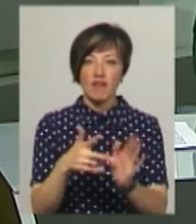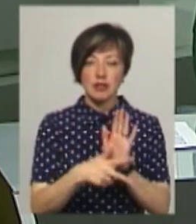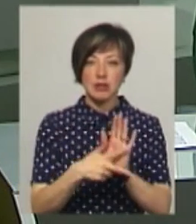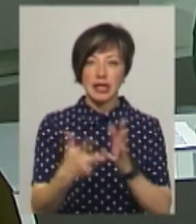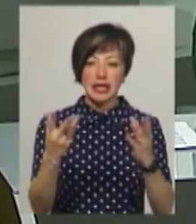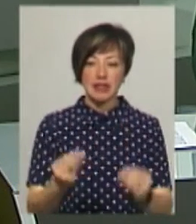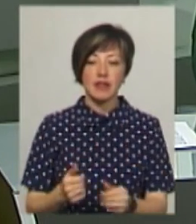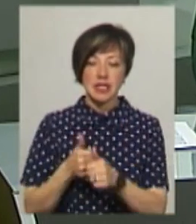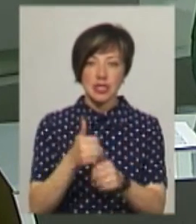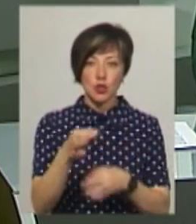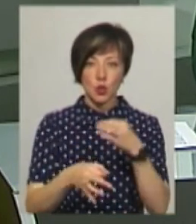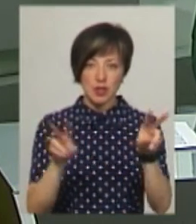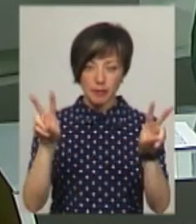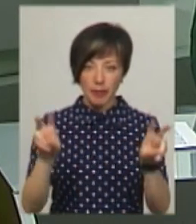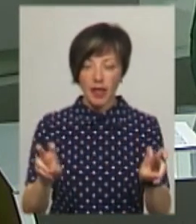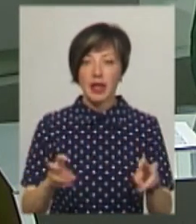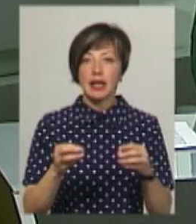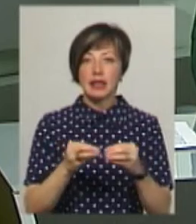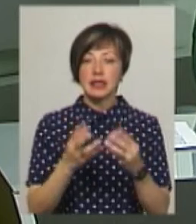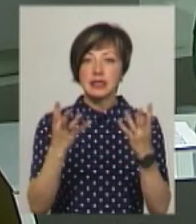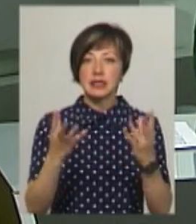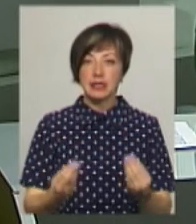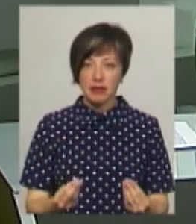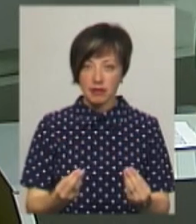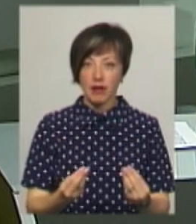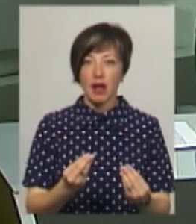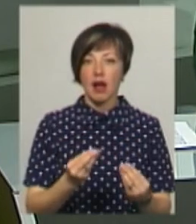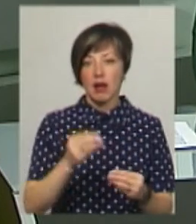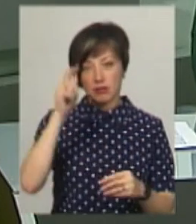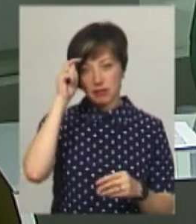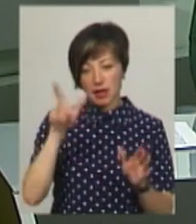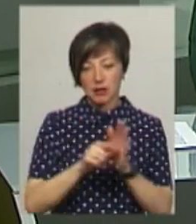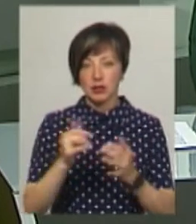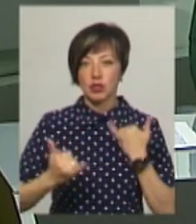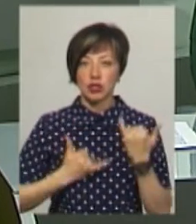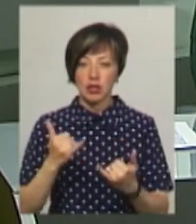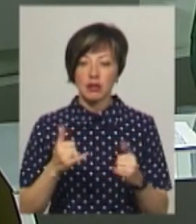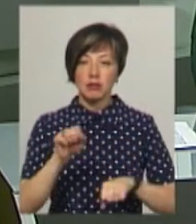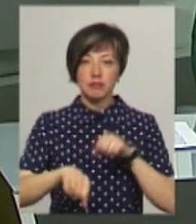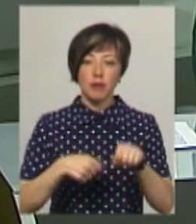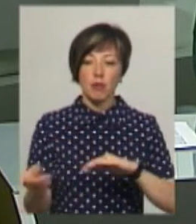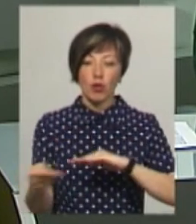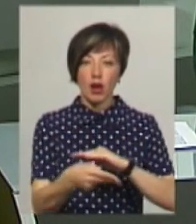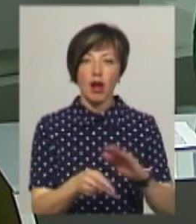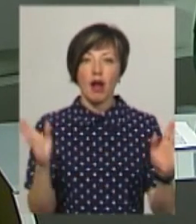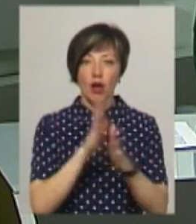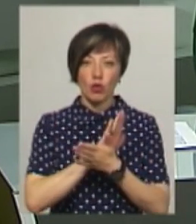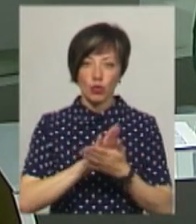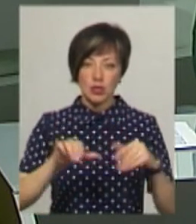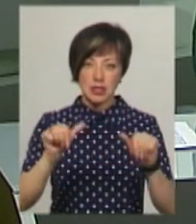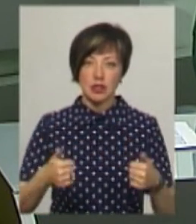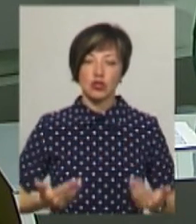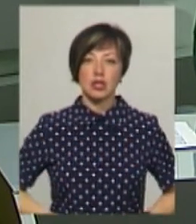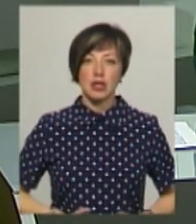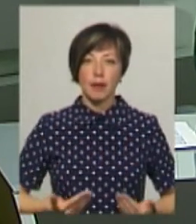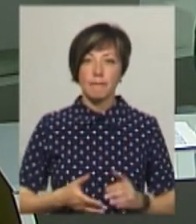сонцем». 10 днів хмельничанин Сергій Толстіхін разом з нареченою Юлею Мазур провели на колесах, пропагуючи еко-стиль життя. Для